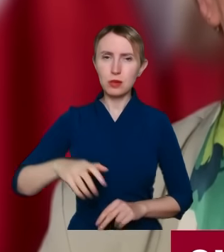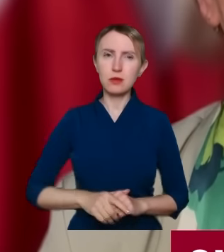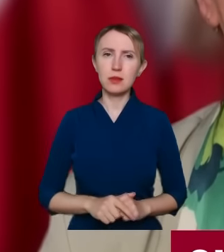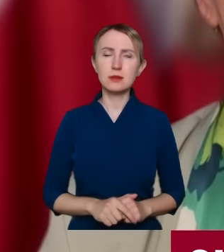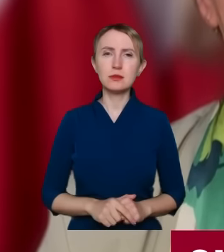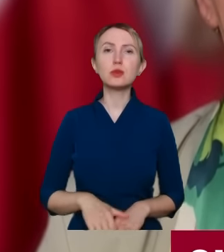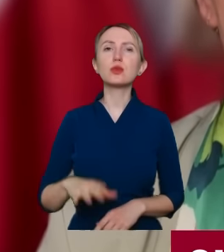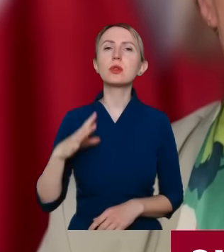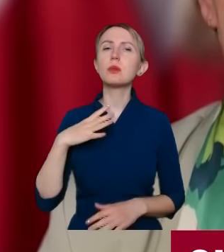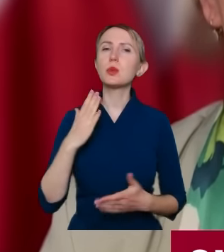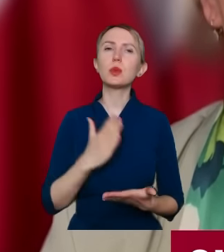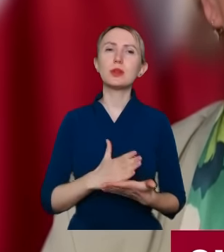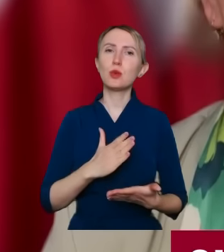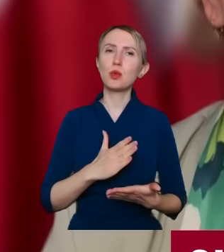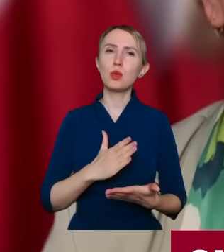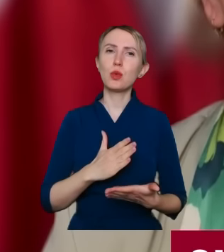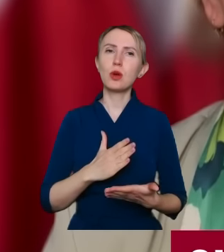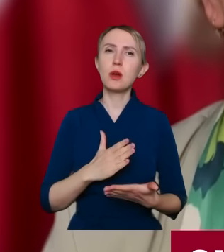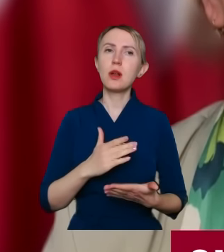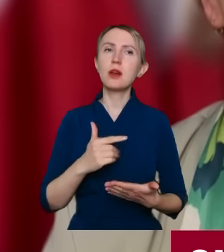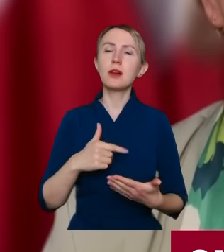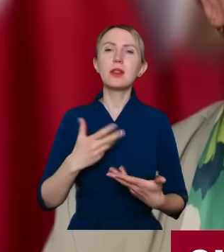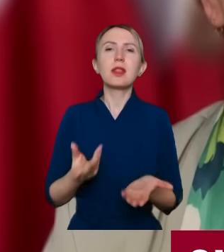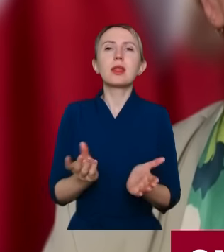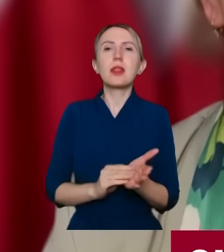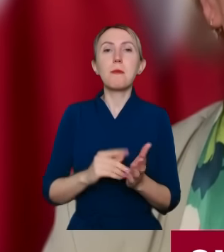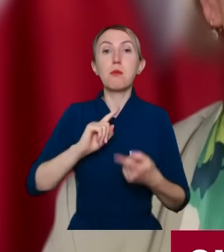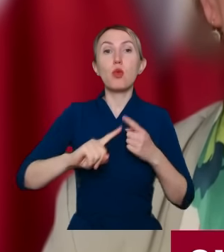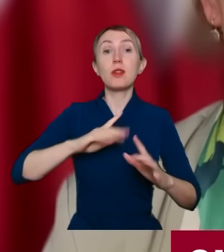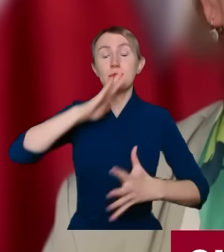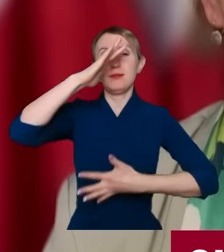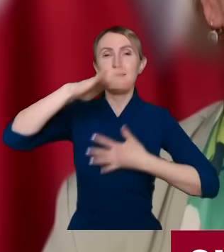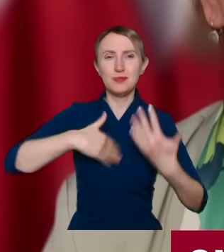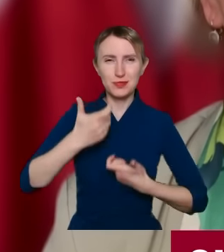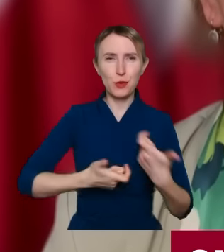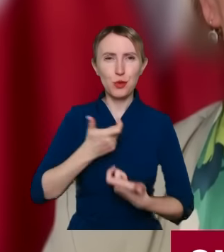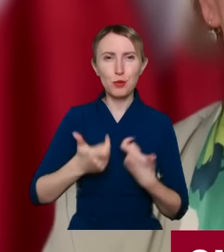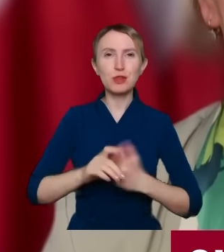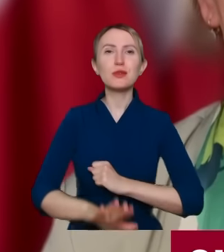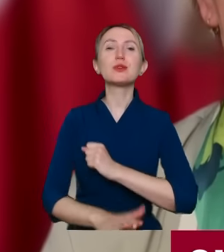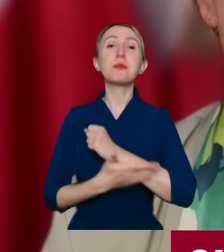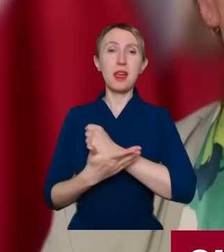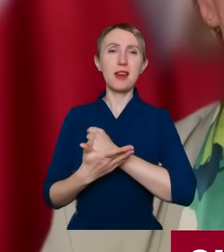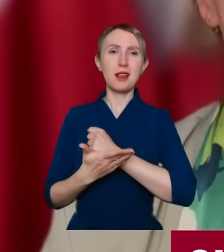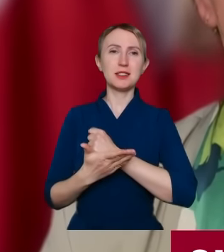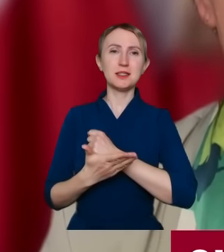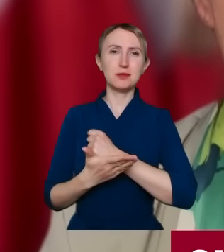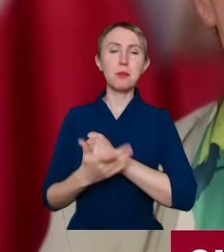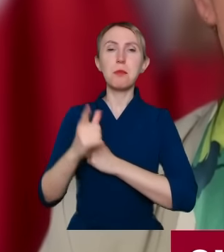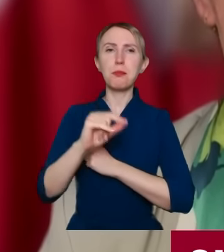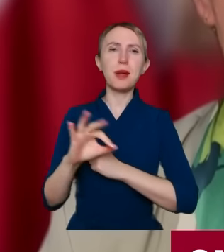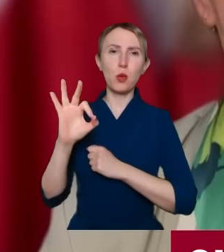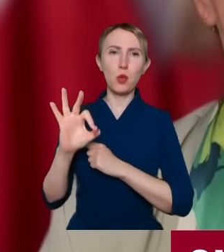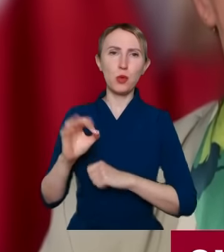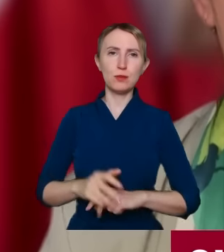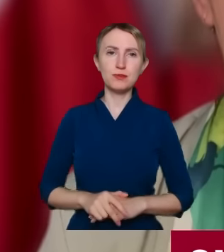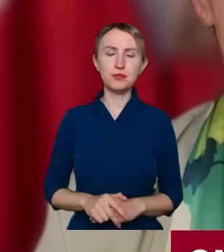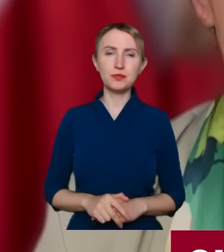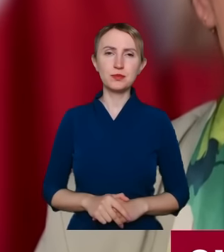miały tylko zamieszać w tym kotle politycznym i tak naprawdę wspierać platformę obywatelską w